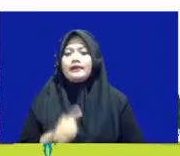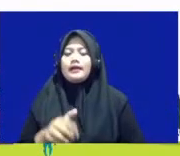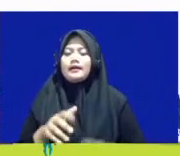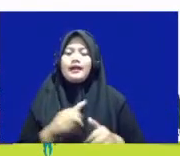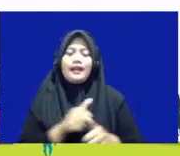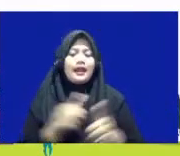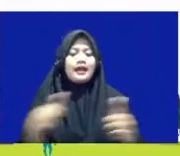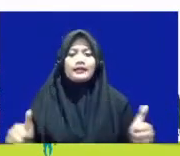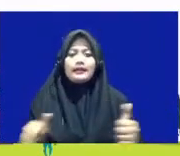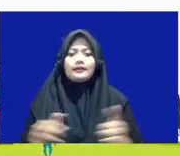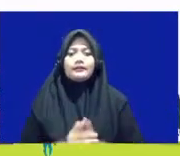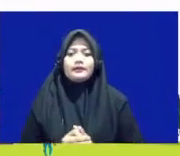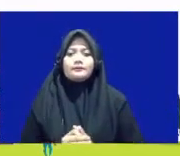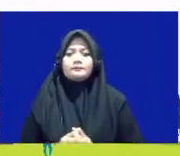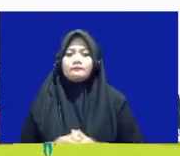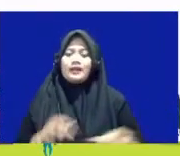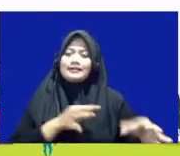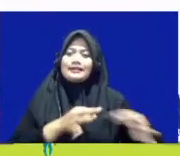bersih dan sanitasi.